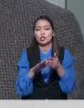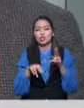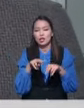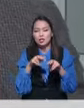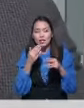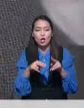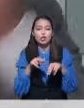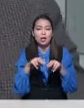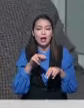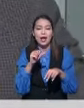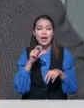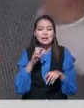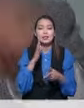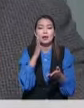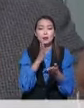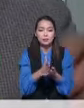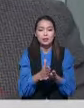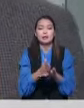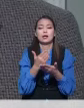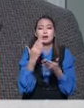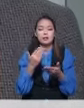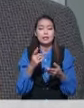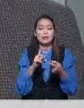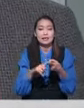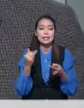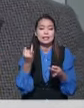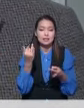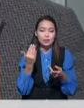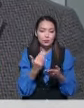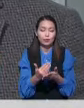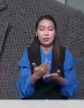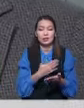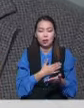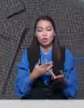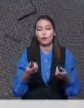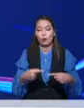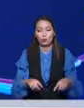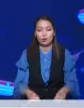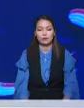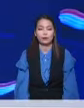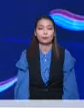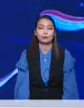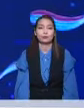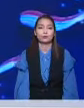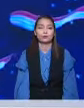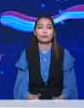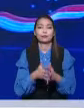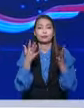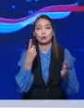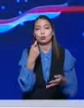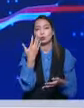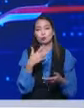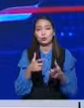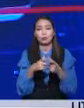Строительство АЭС напрямую затрагивает интересы нашего общества. Более